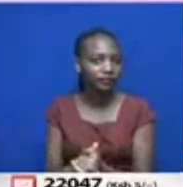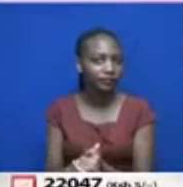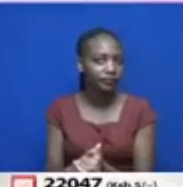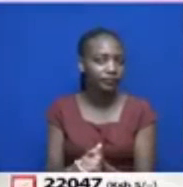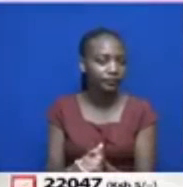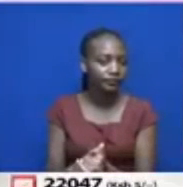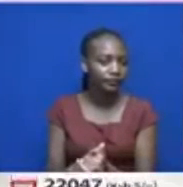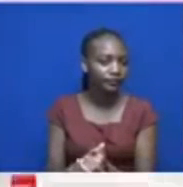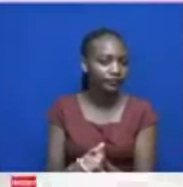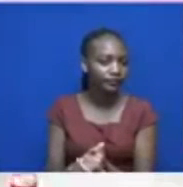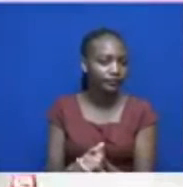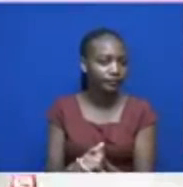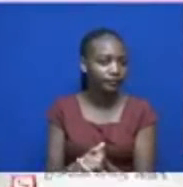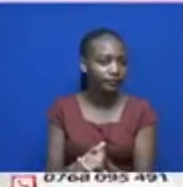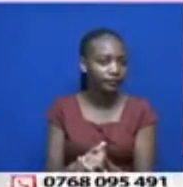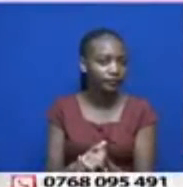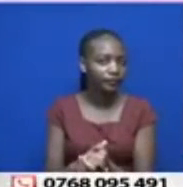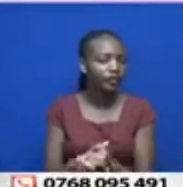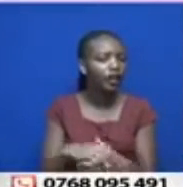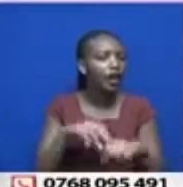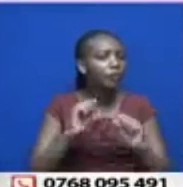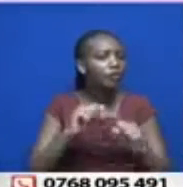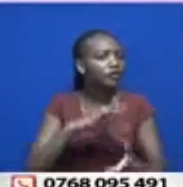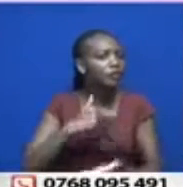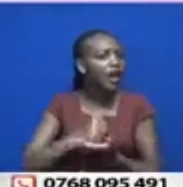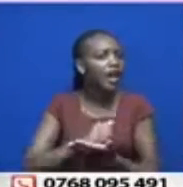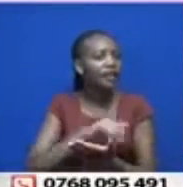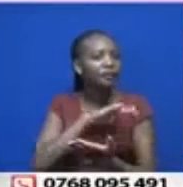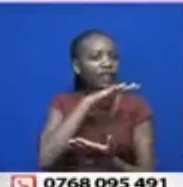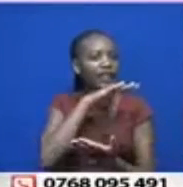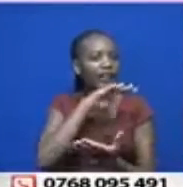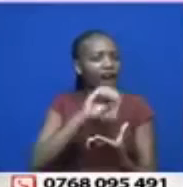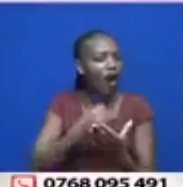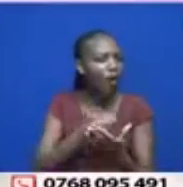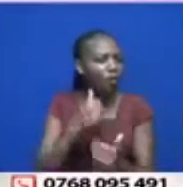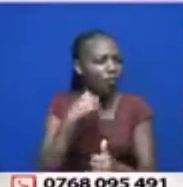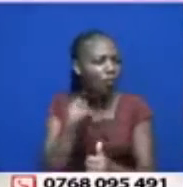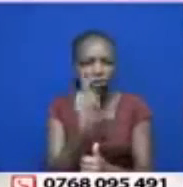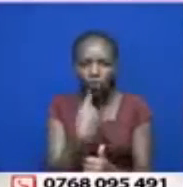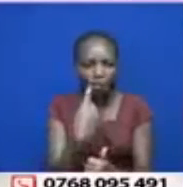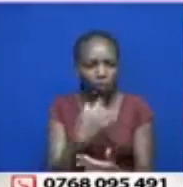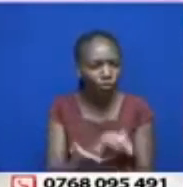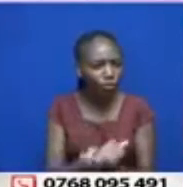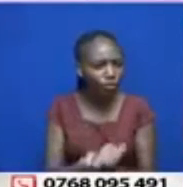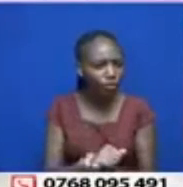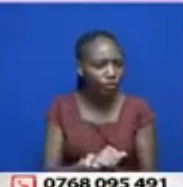Itakuwa inamsaidia Raila Odinga ama watakuwa wanasema kwamba